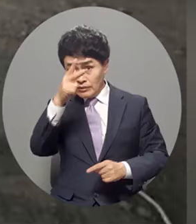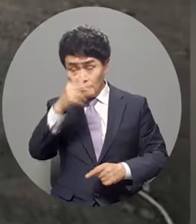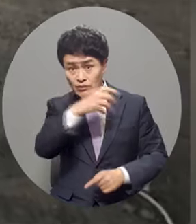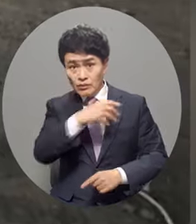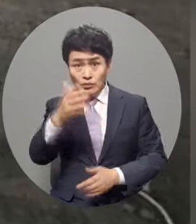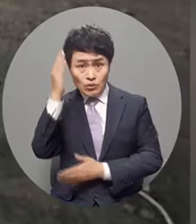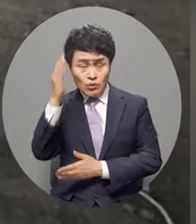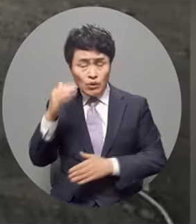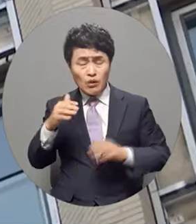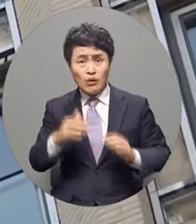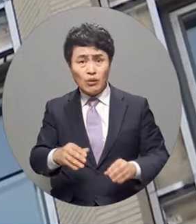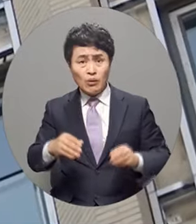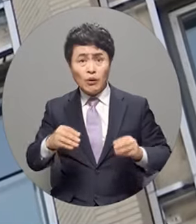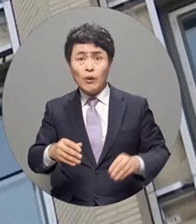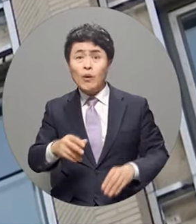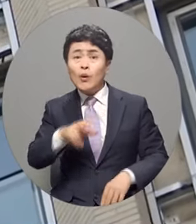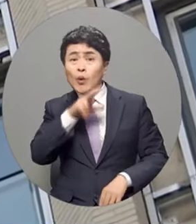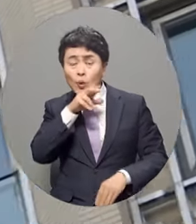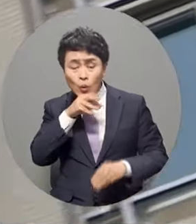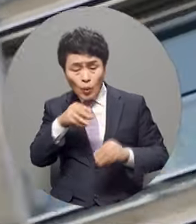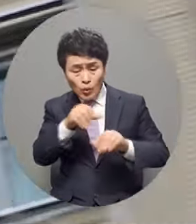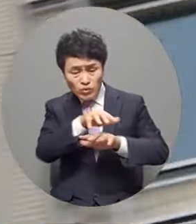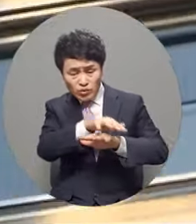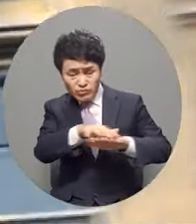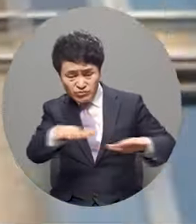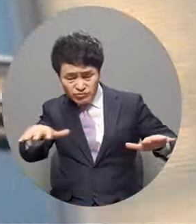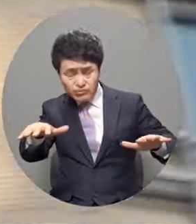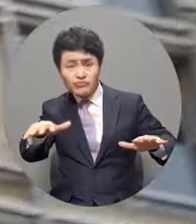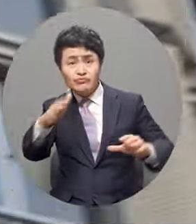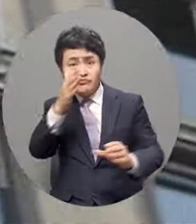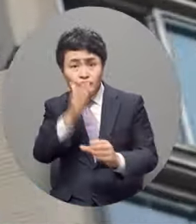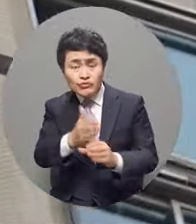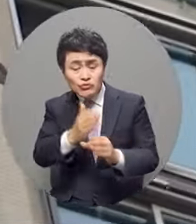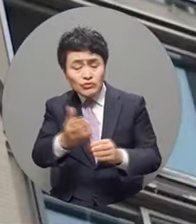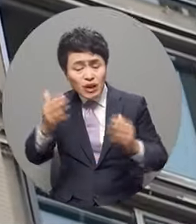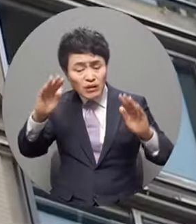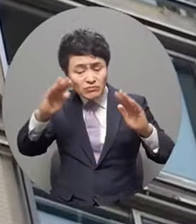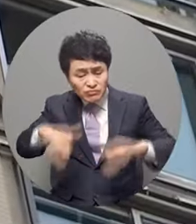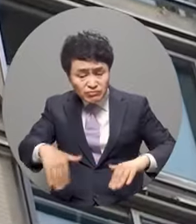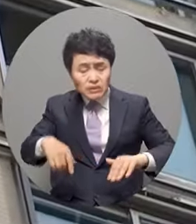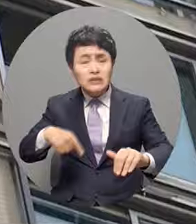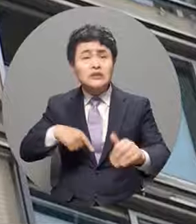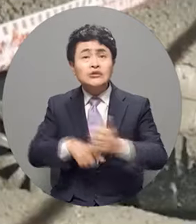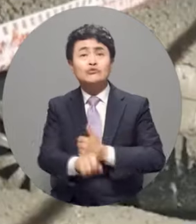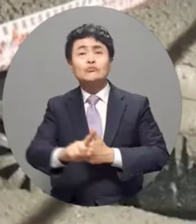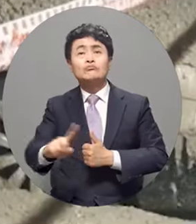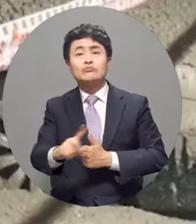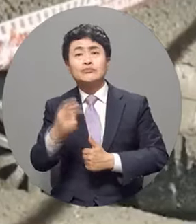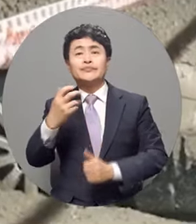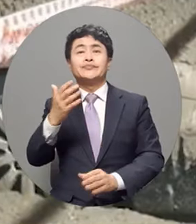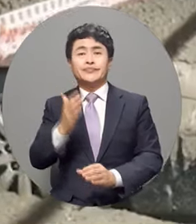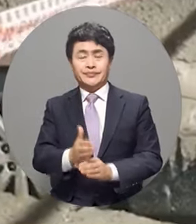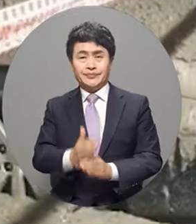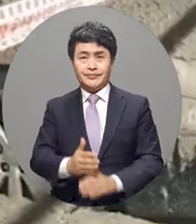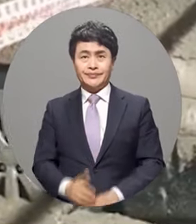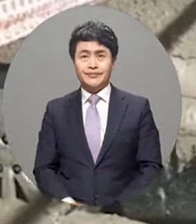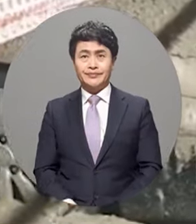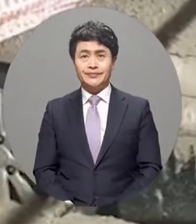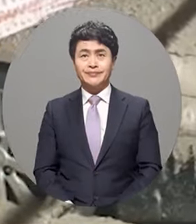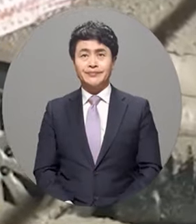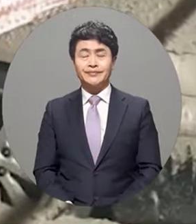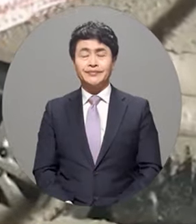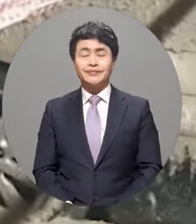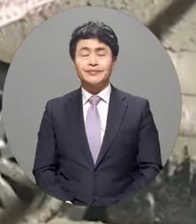콘크리트 타설 작업을 하다 사고가 난 것으로 보고 현장 감식 등을 통해 원인을 조사하고 있습니다 MBC 뉴스